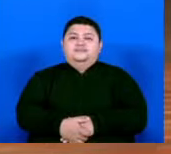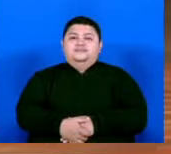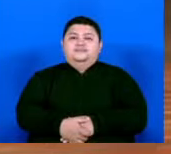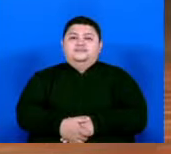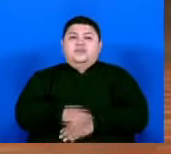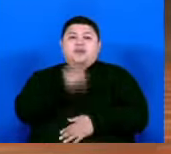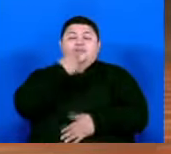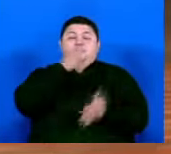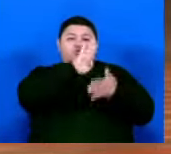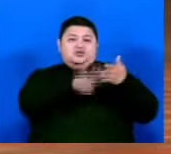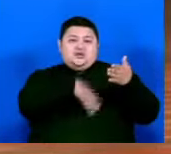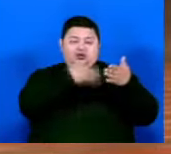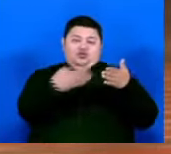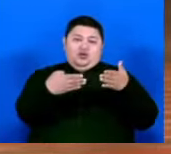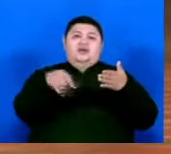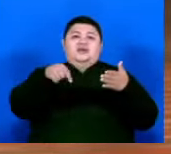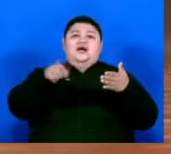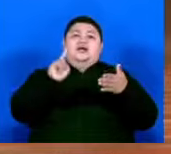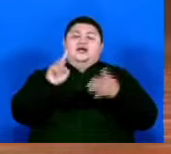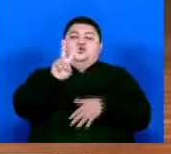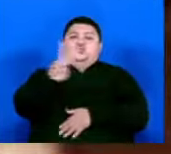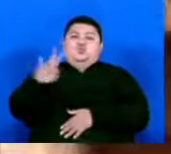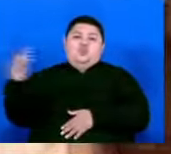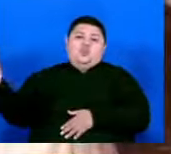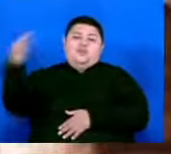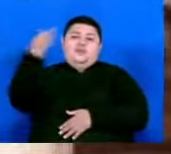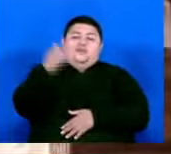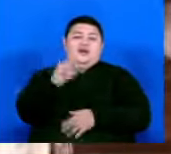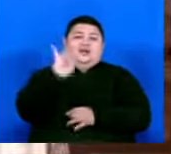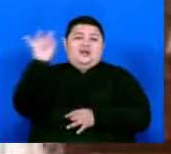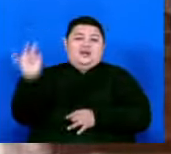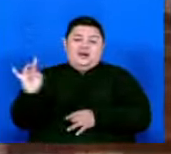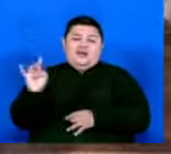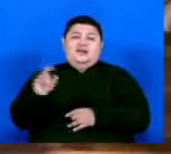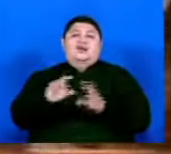Menurut jadwal, pada Sabtu malam akan ada dua penerbangan lainnya, yakni kloter 2 dan